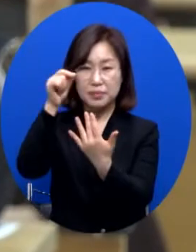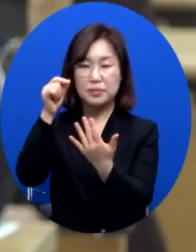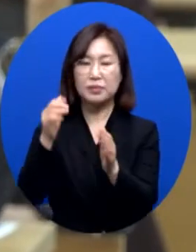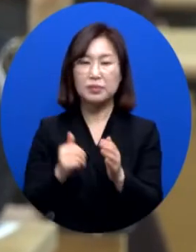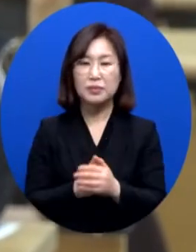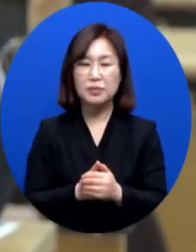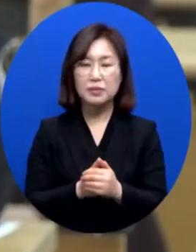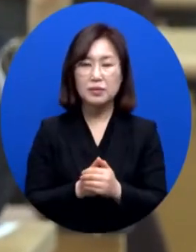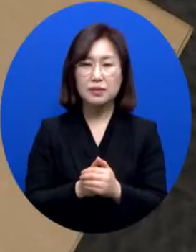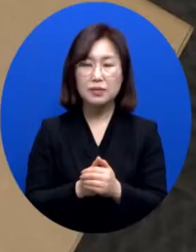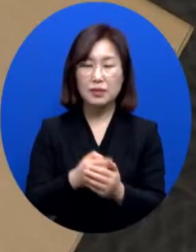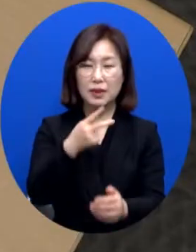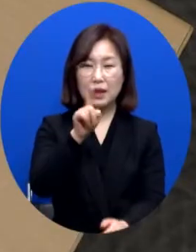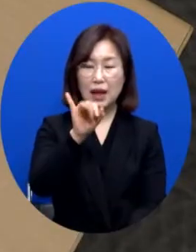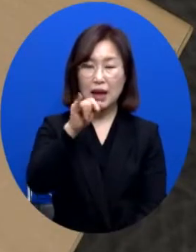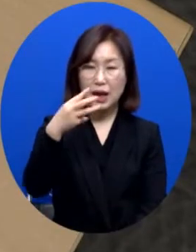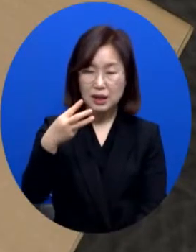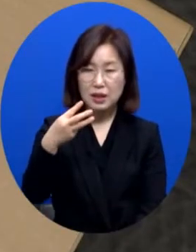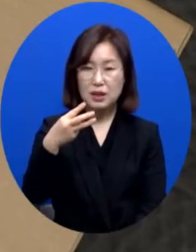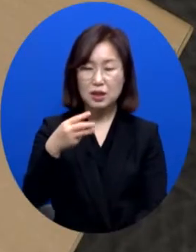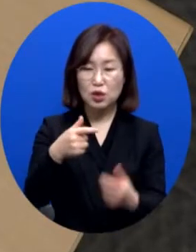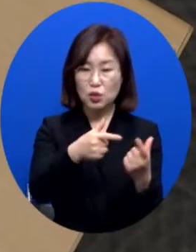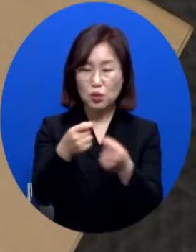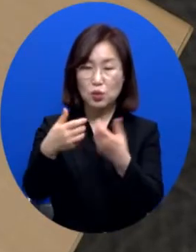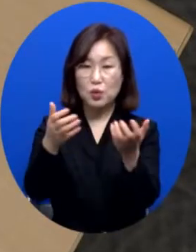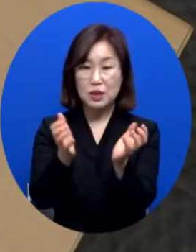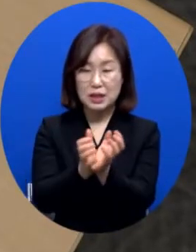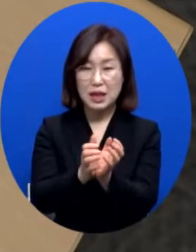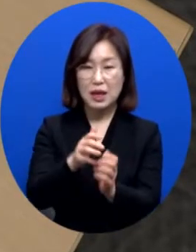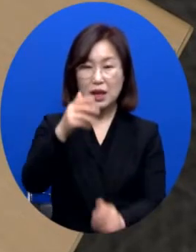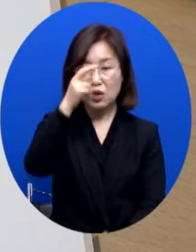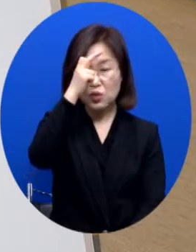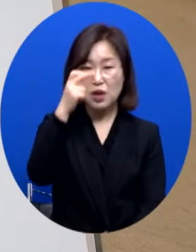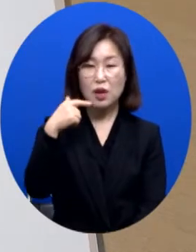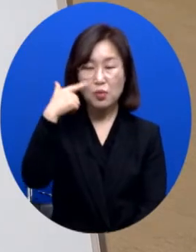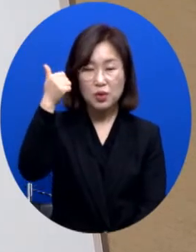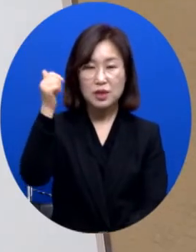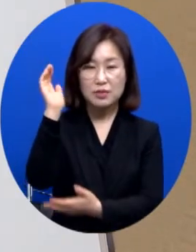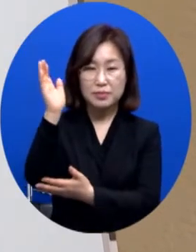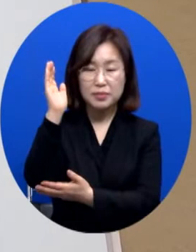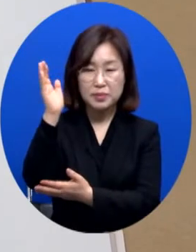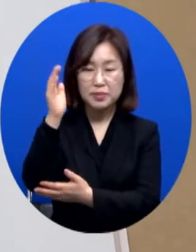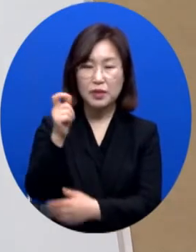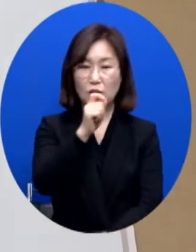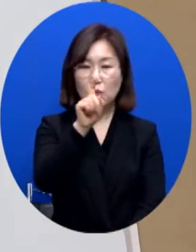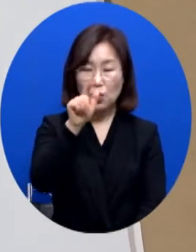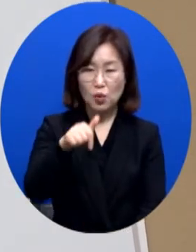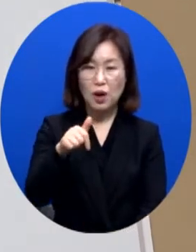시상식은 다일공동체 최일도 목사의 대회사와 소망교회 곽선희